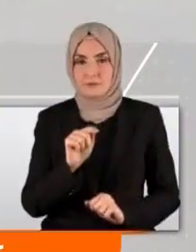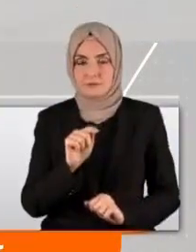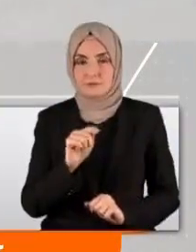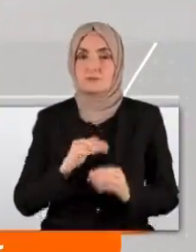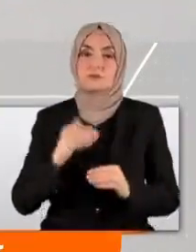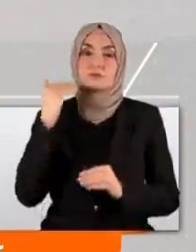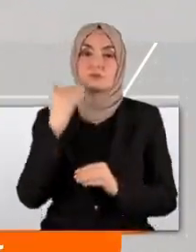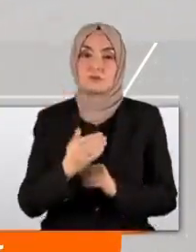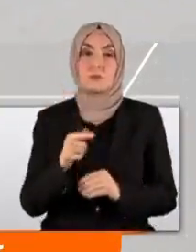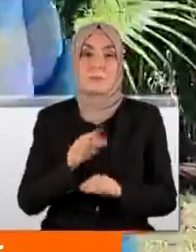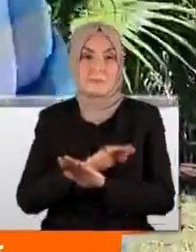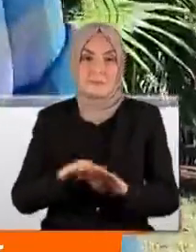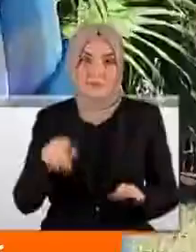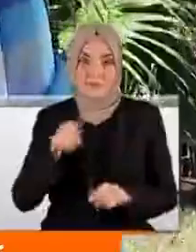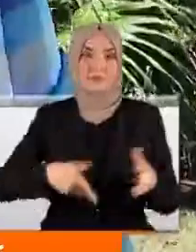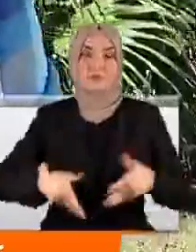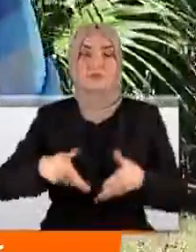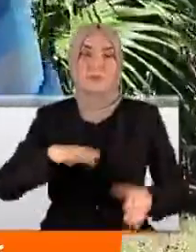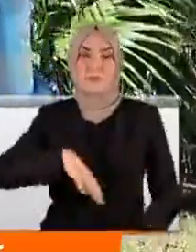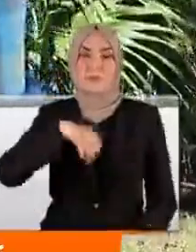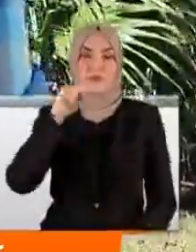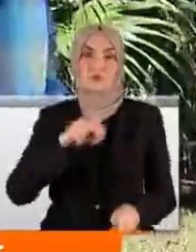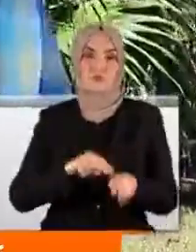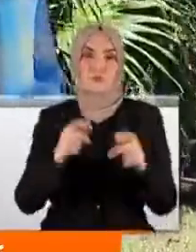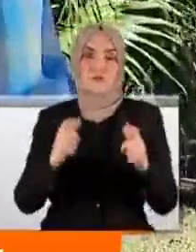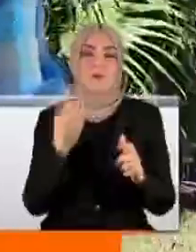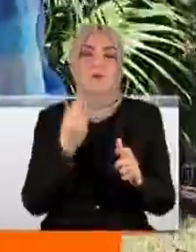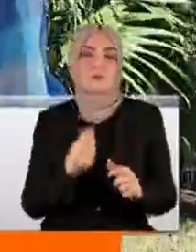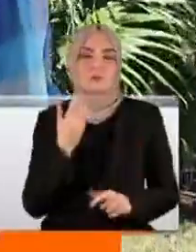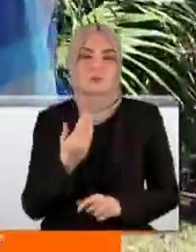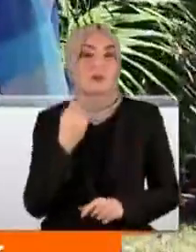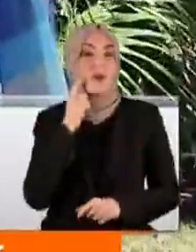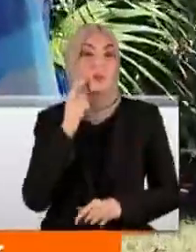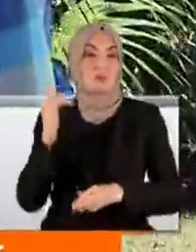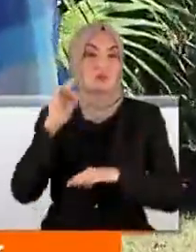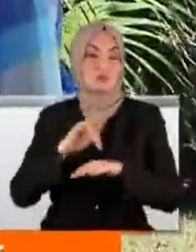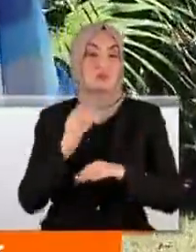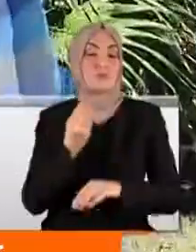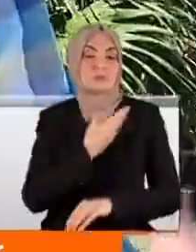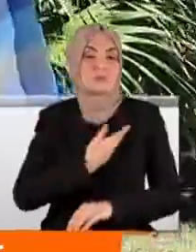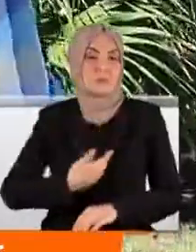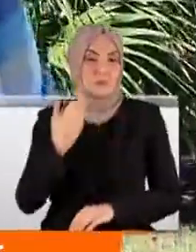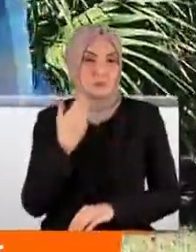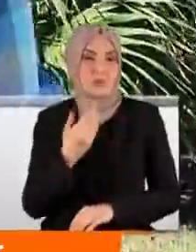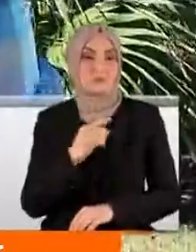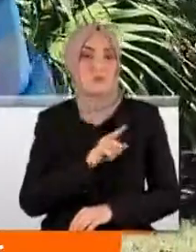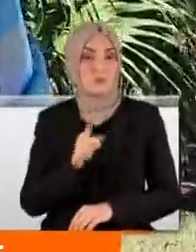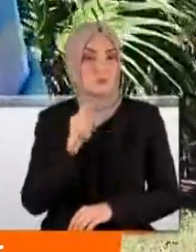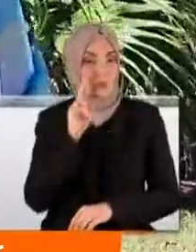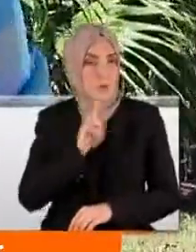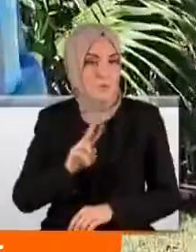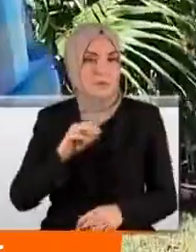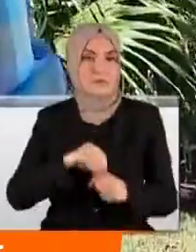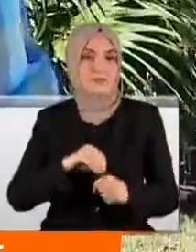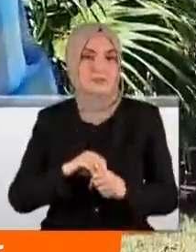cazibe merkezi haline getirmiş. Atatürk'ü çok seviyorlar. Sırf onu görmek için gelen de var. Saygı duyuyorlar ve çiçek